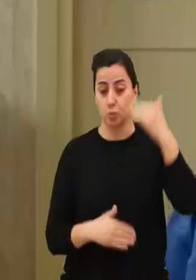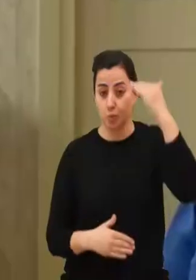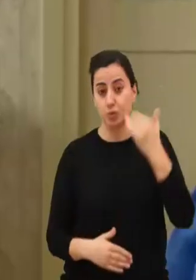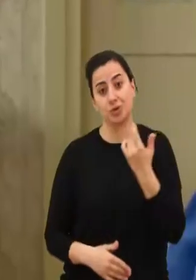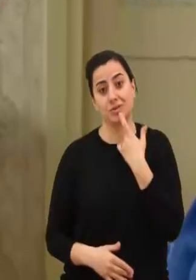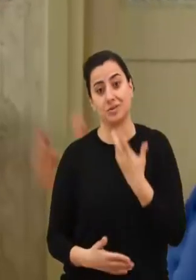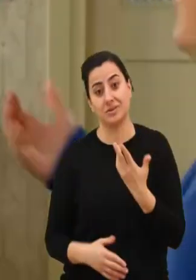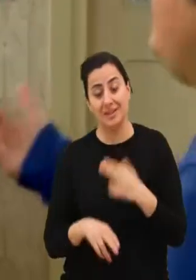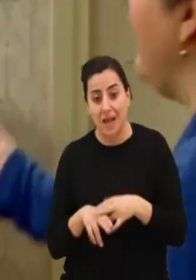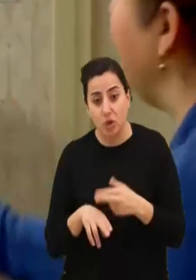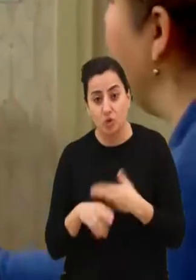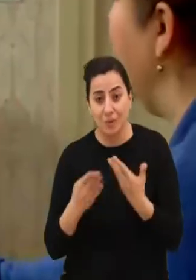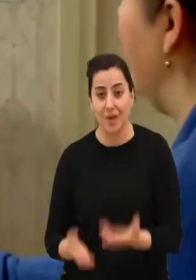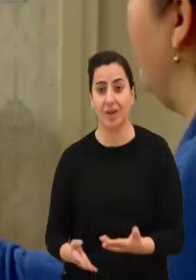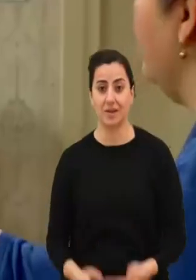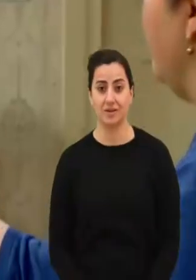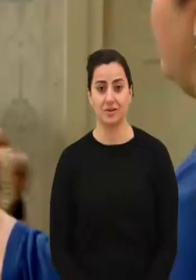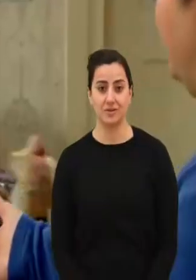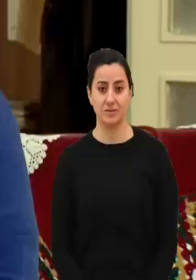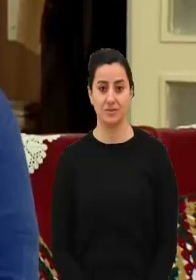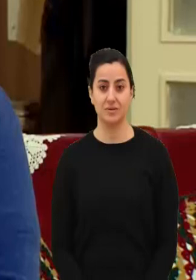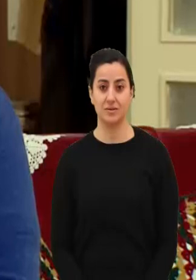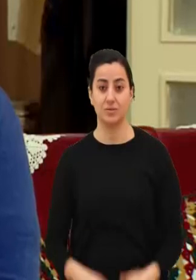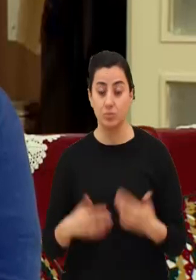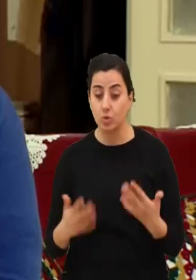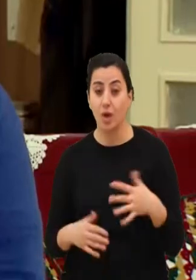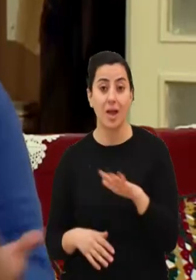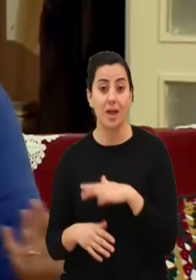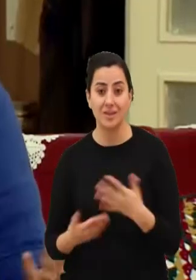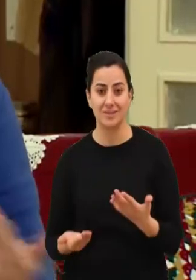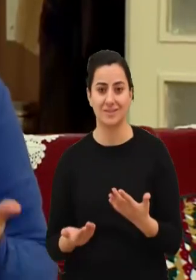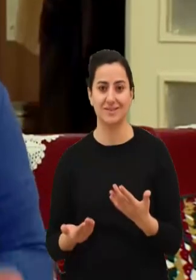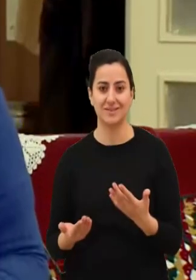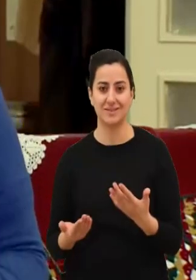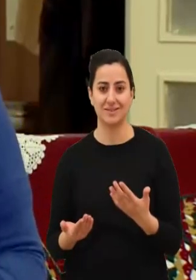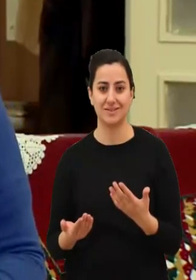olgunluğun, tecrüben, ondan sonra değil mi? Bunları işte